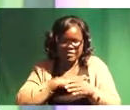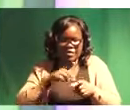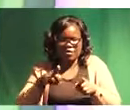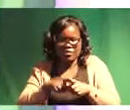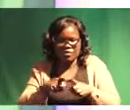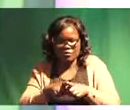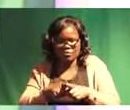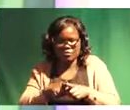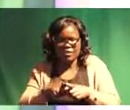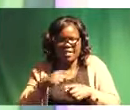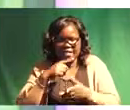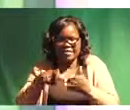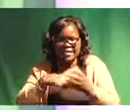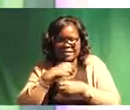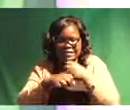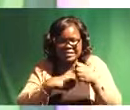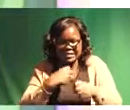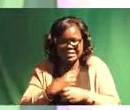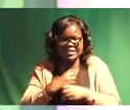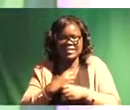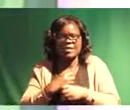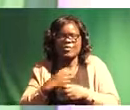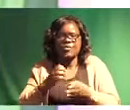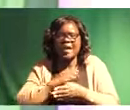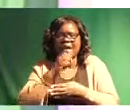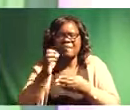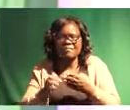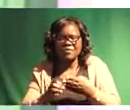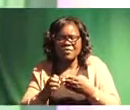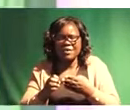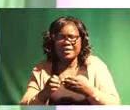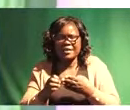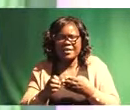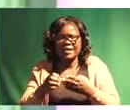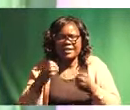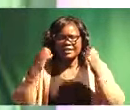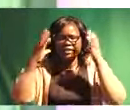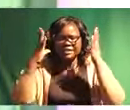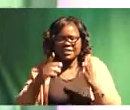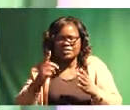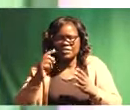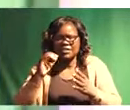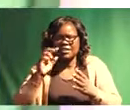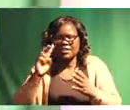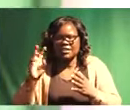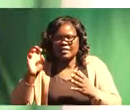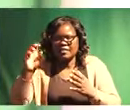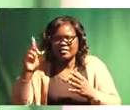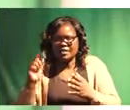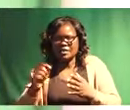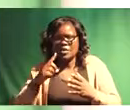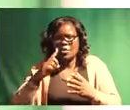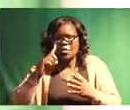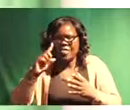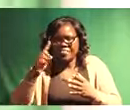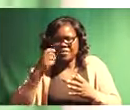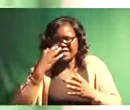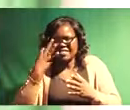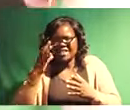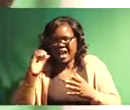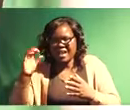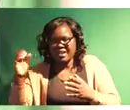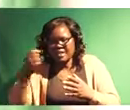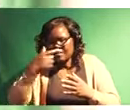vile mwaka huu tunaajiri wale waalimu wa TVET wengine 1300,